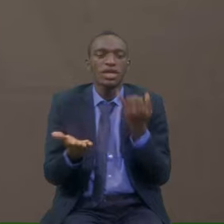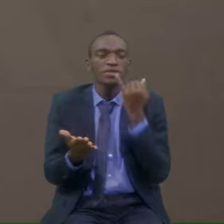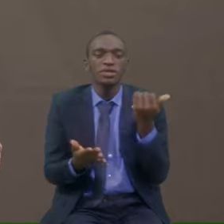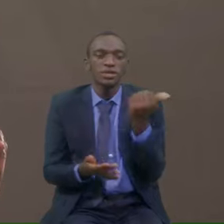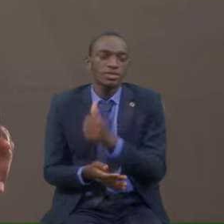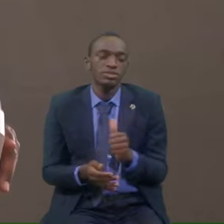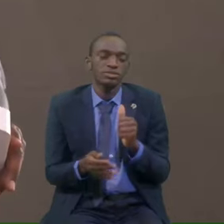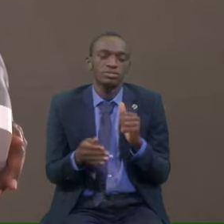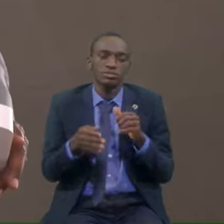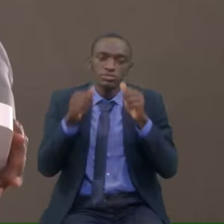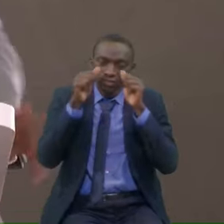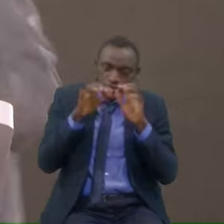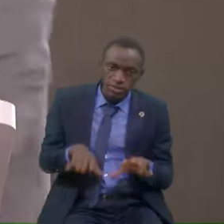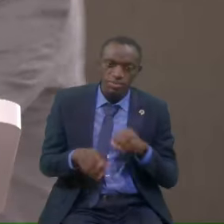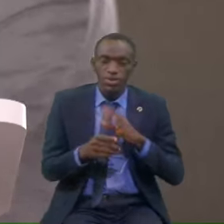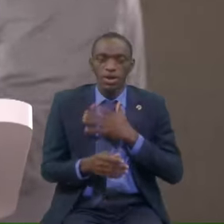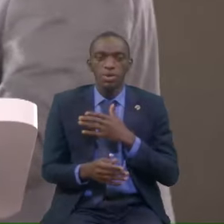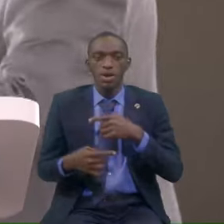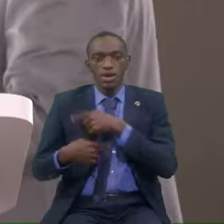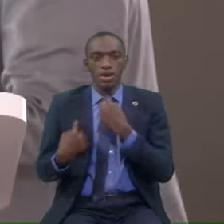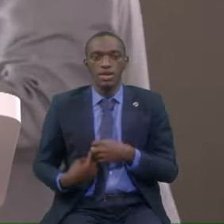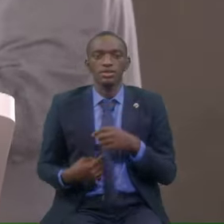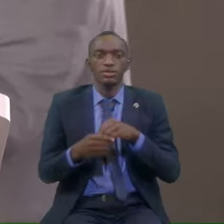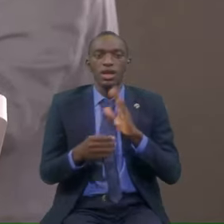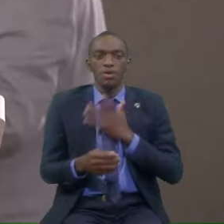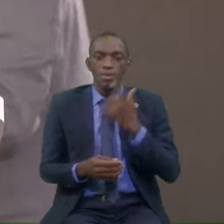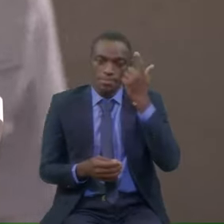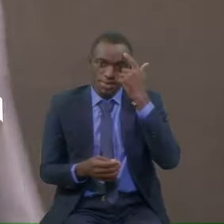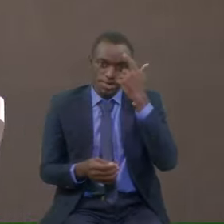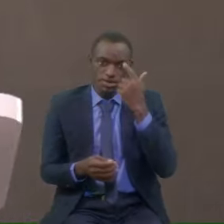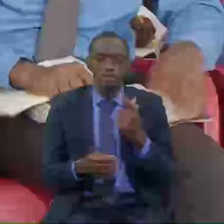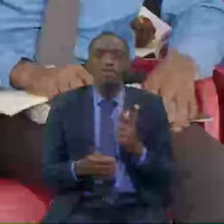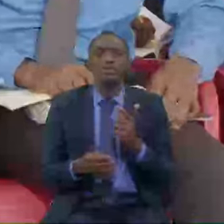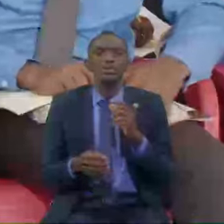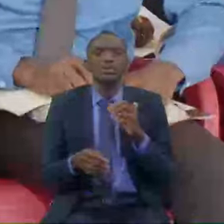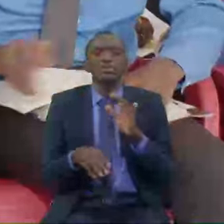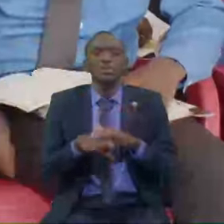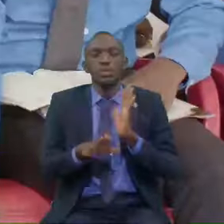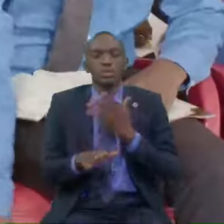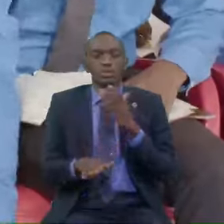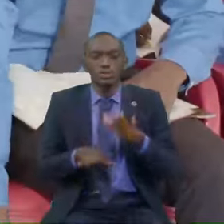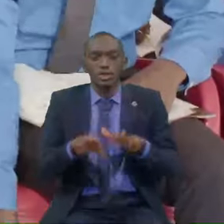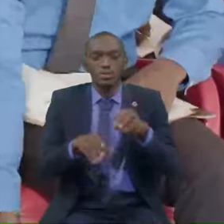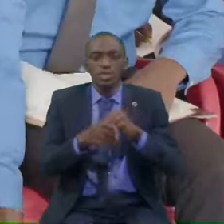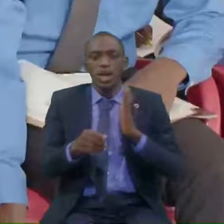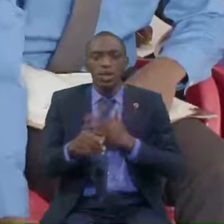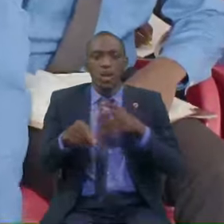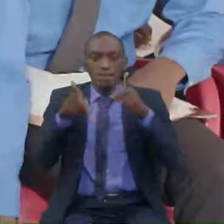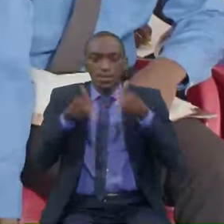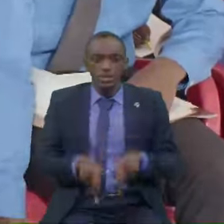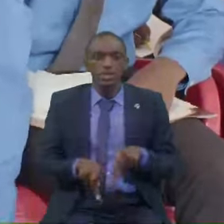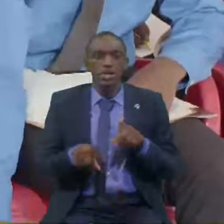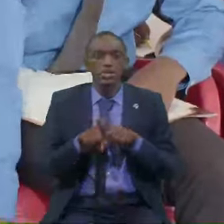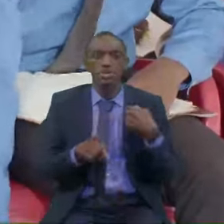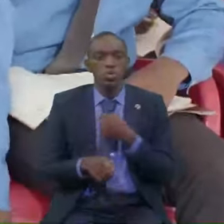s'il y a de la fatigue dans nos cœurs, dans notre pensée, ou dans nos pas, dans notre personnalité, comme